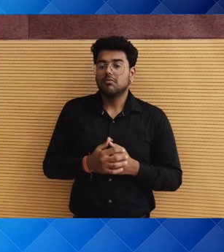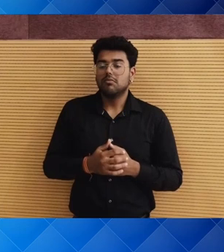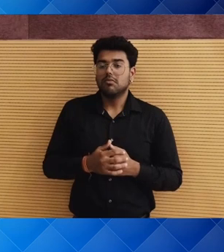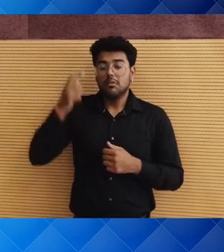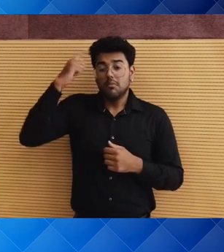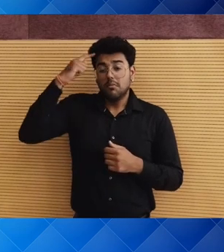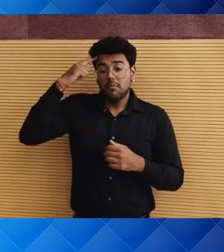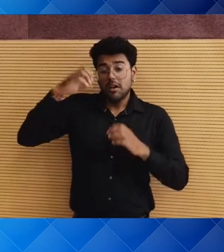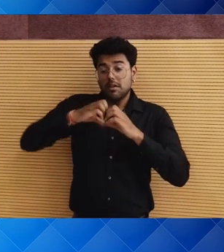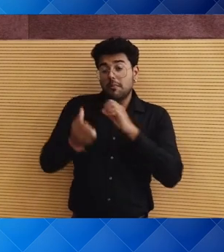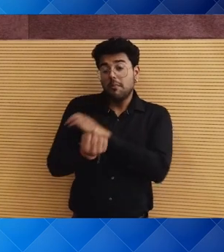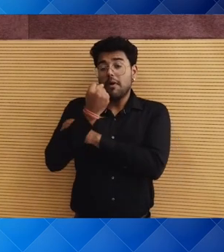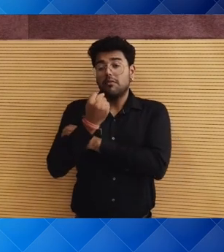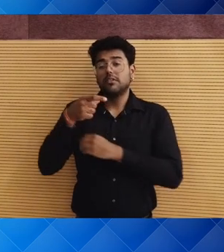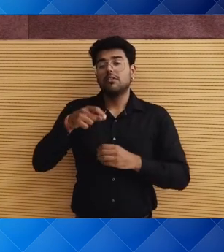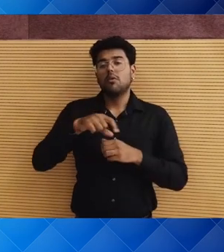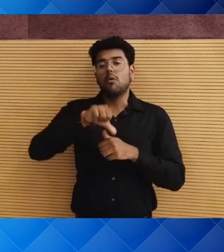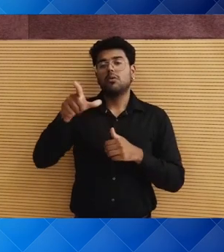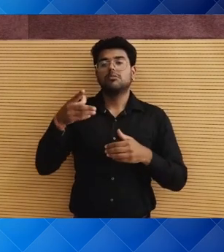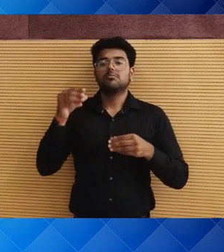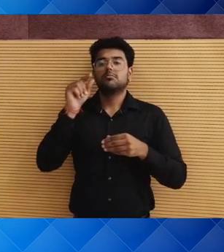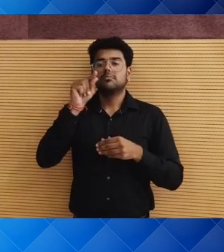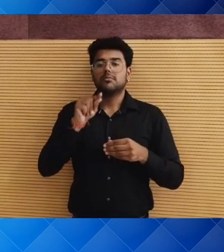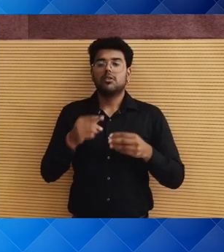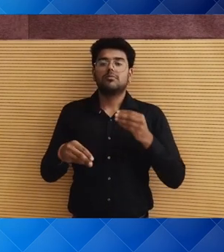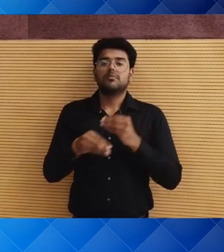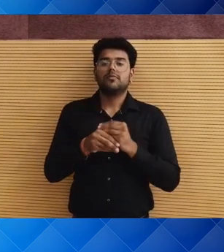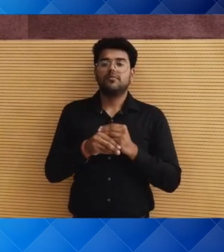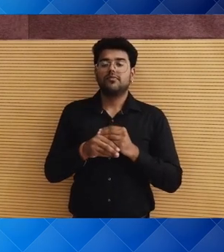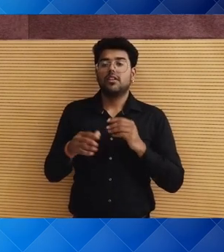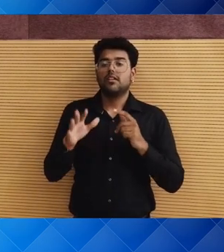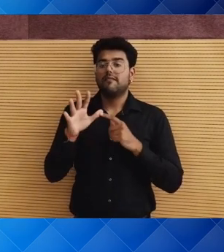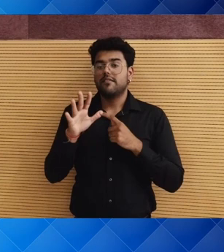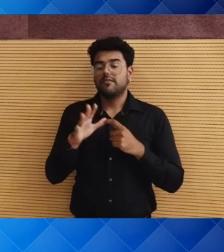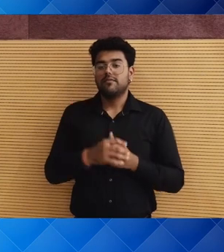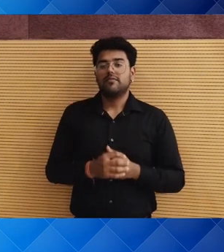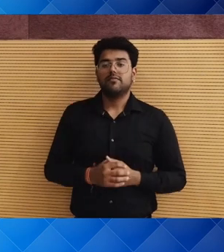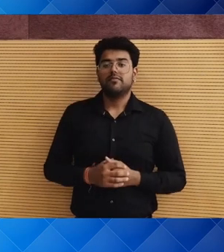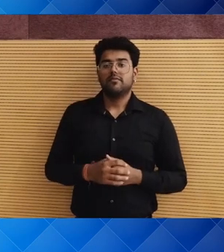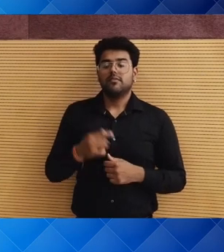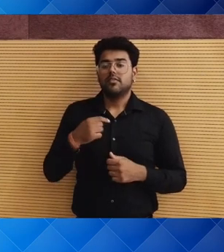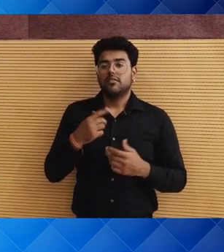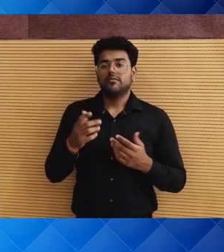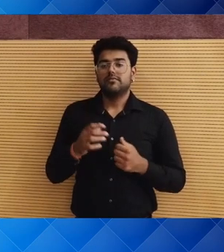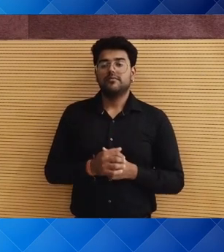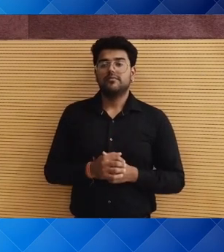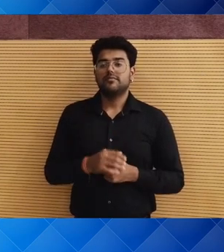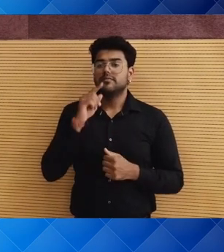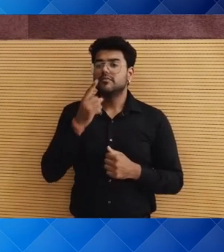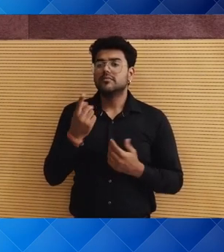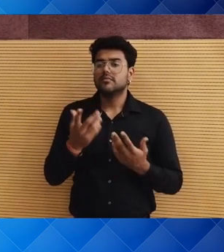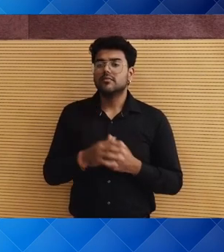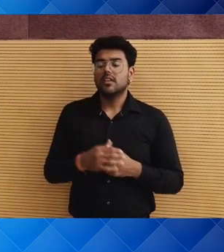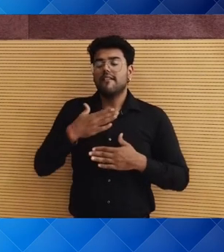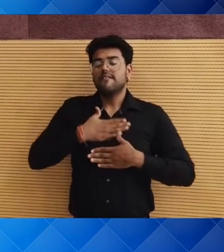बौद्धिक ताकत, ये सारे के बारे में कहा गया है। पांचवा कोष के बारे में, आनंदमय कोष के बारे में कहा गया है कि